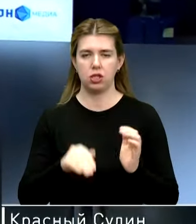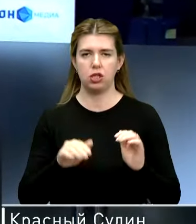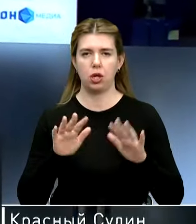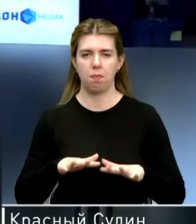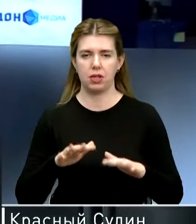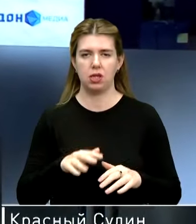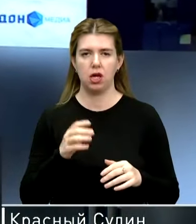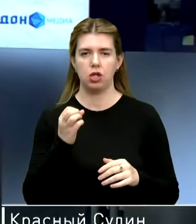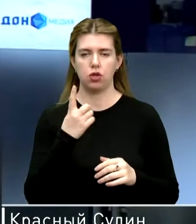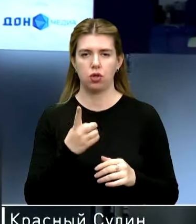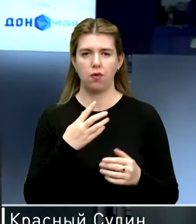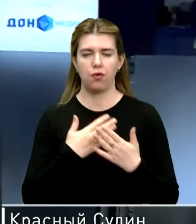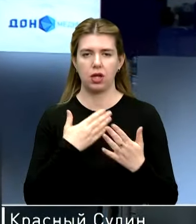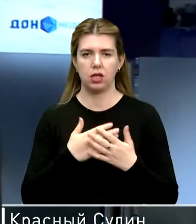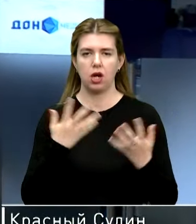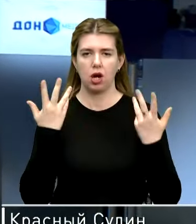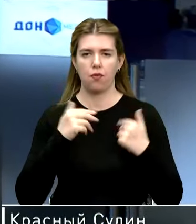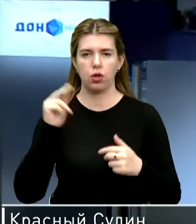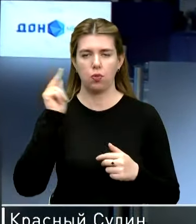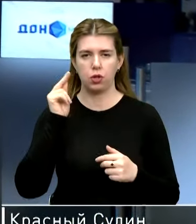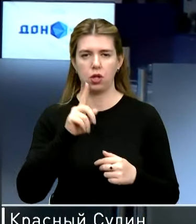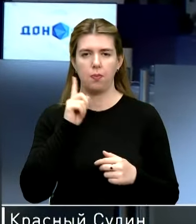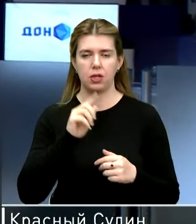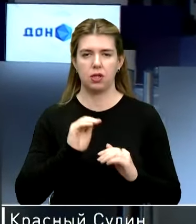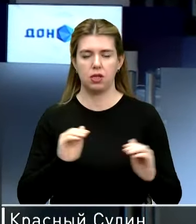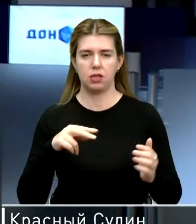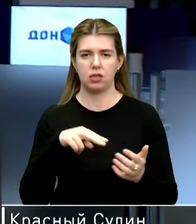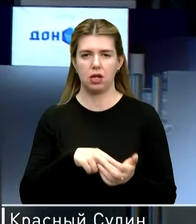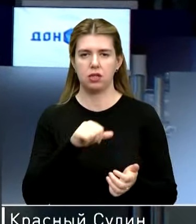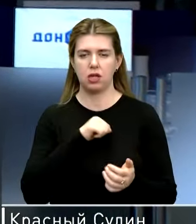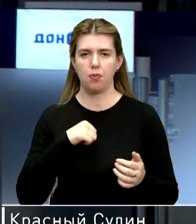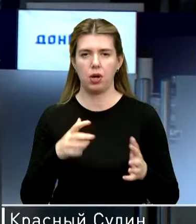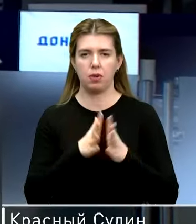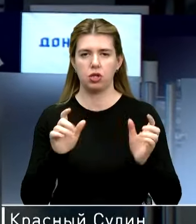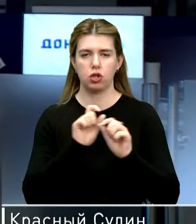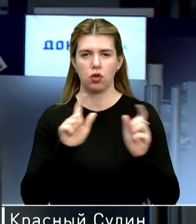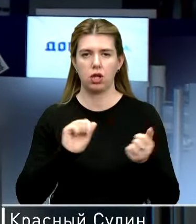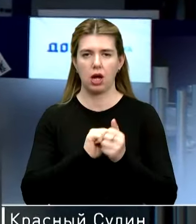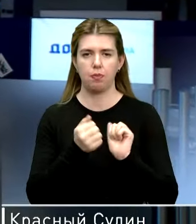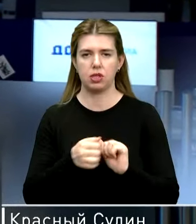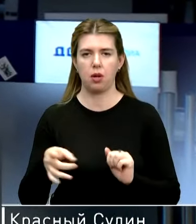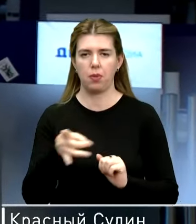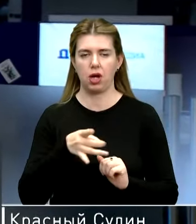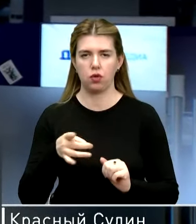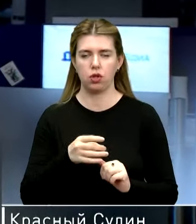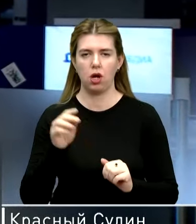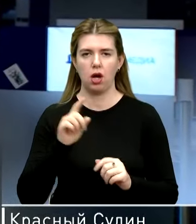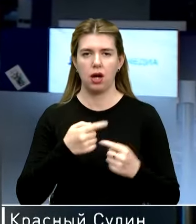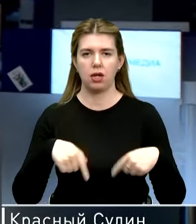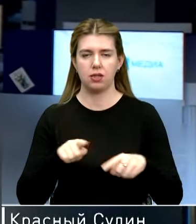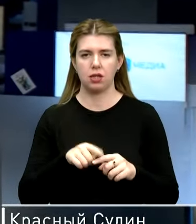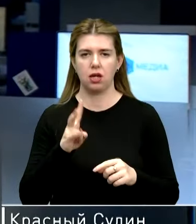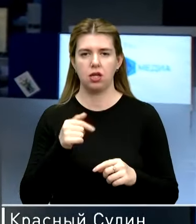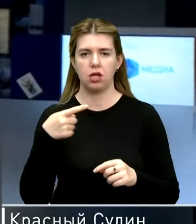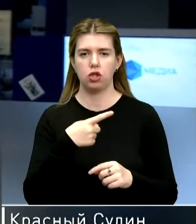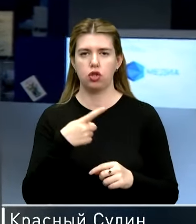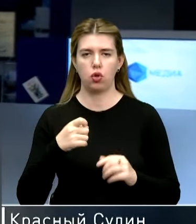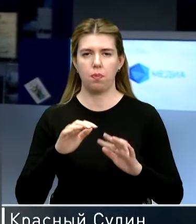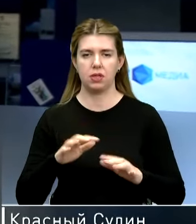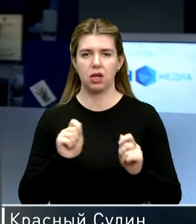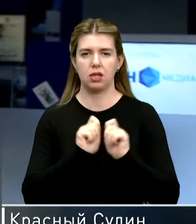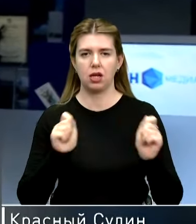мест. Очередным вкладом в комфортное обучение юных дончан стала самая большая школа в Каменском районе. Учреждения на 1100